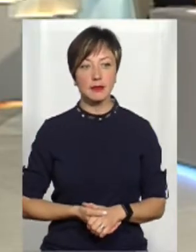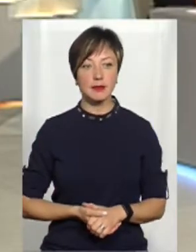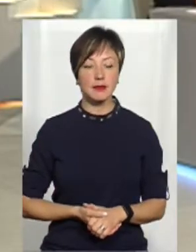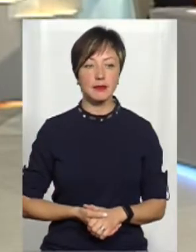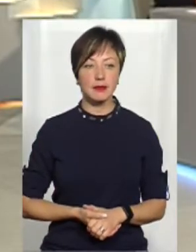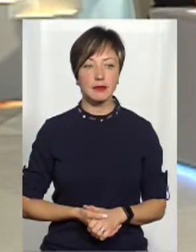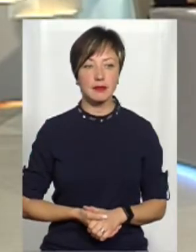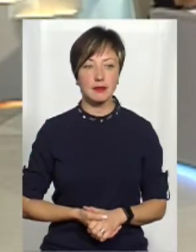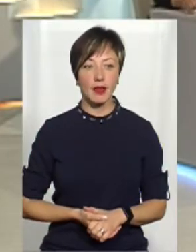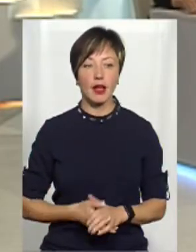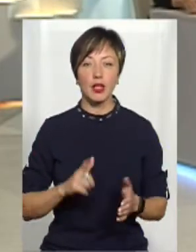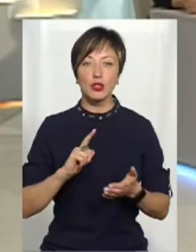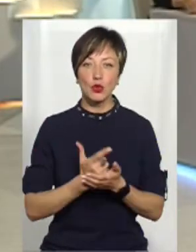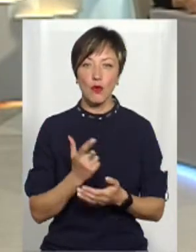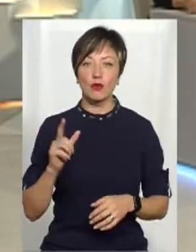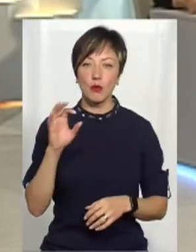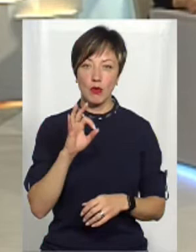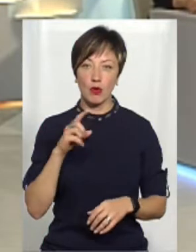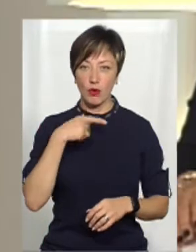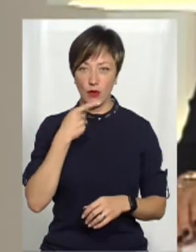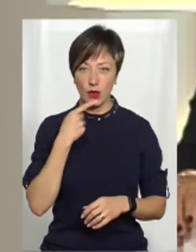Знову ж таки, говорили про те, що,